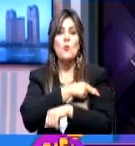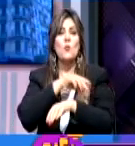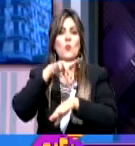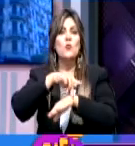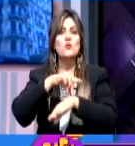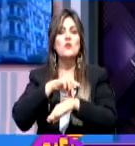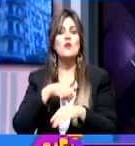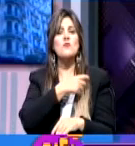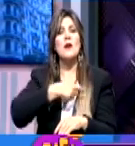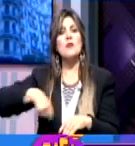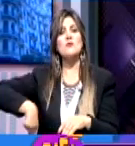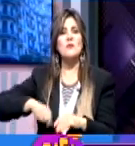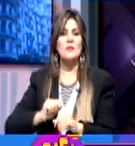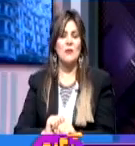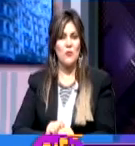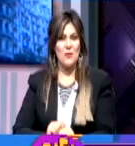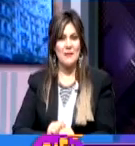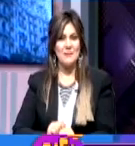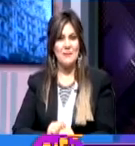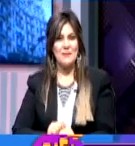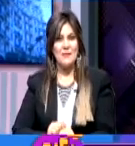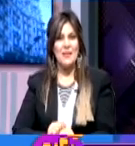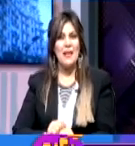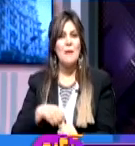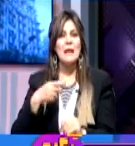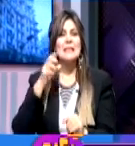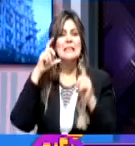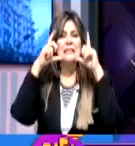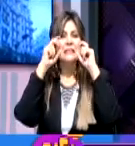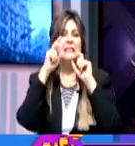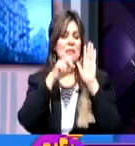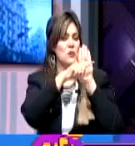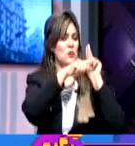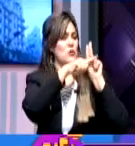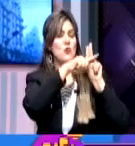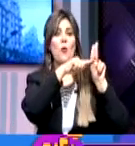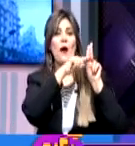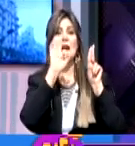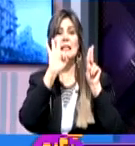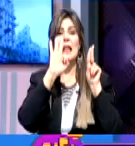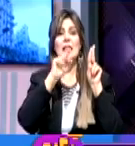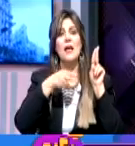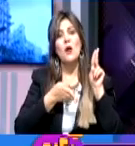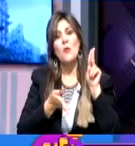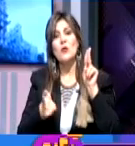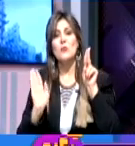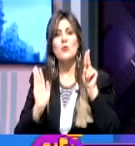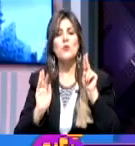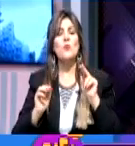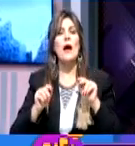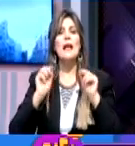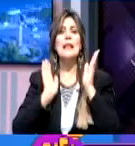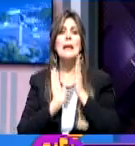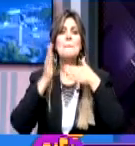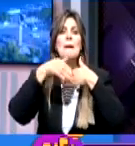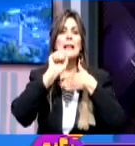باثبات حالته للاعاقه. ده انا بكون عايز استخرج اوكي. وبعد كده بياخد ثلاث صور، وبعد كده بياخد ملف بلاستيك ويروح لمكتب التاهيل. مكتب